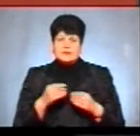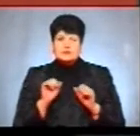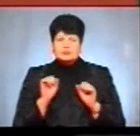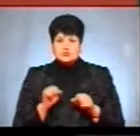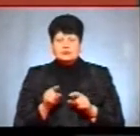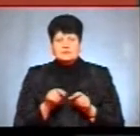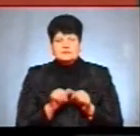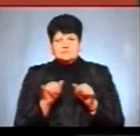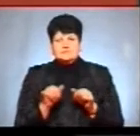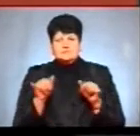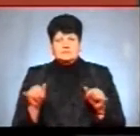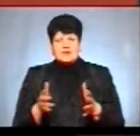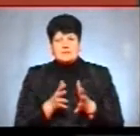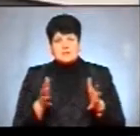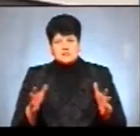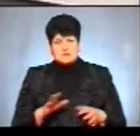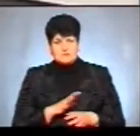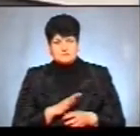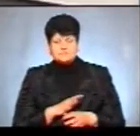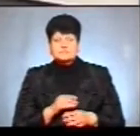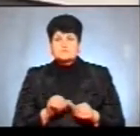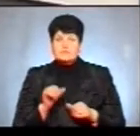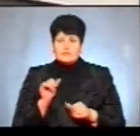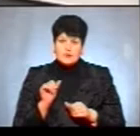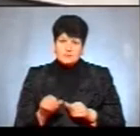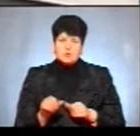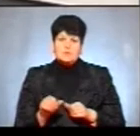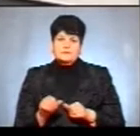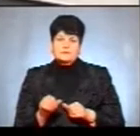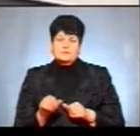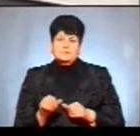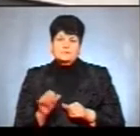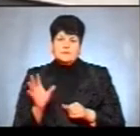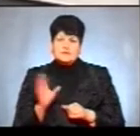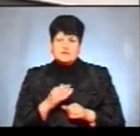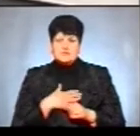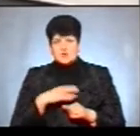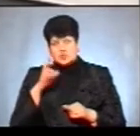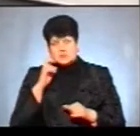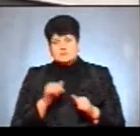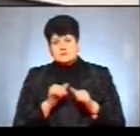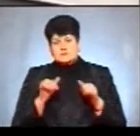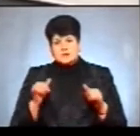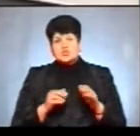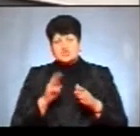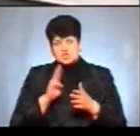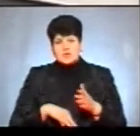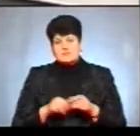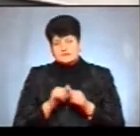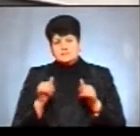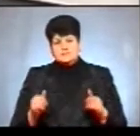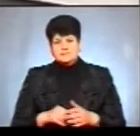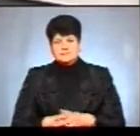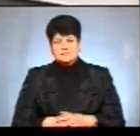щоб вони розповсюджувалися і більше їх було. Ну, і крім того, безумовно, все в нашій державі зростає і штрафи зростають.